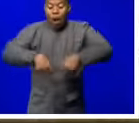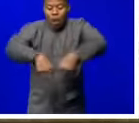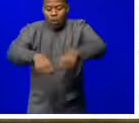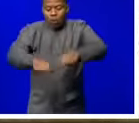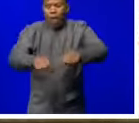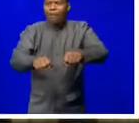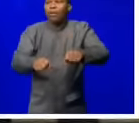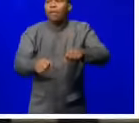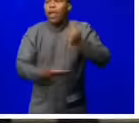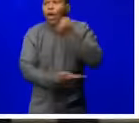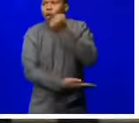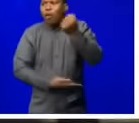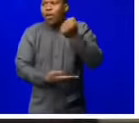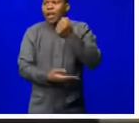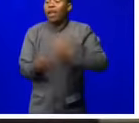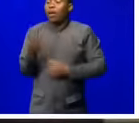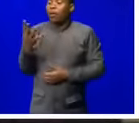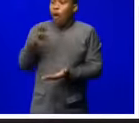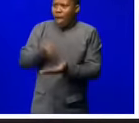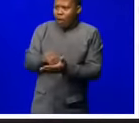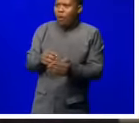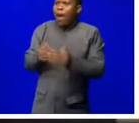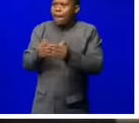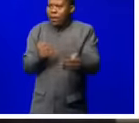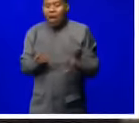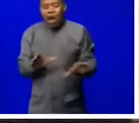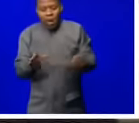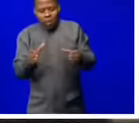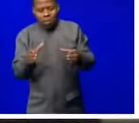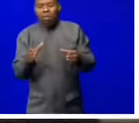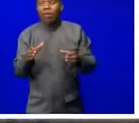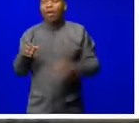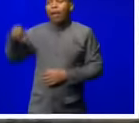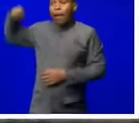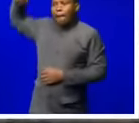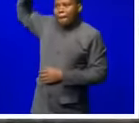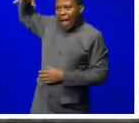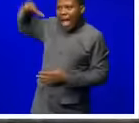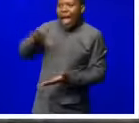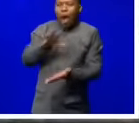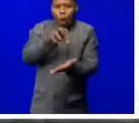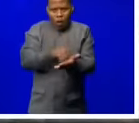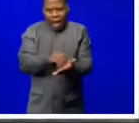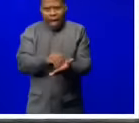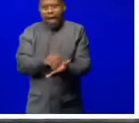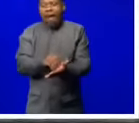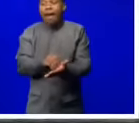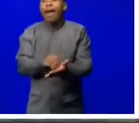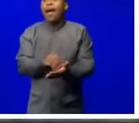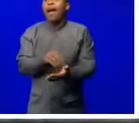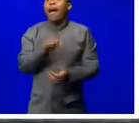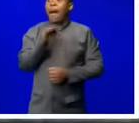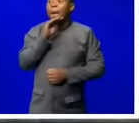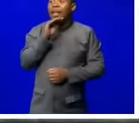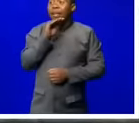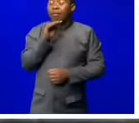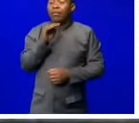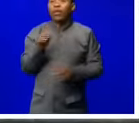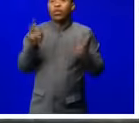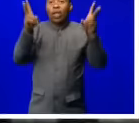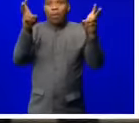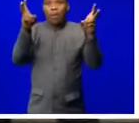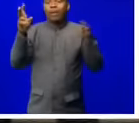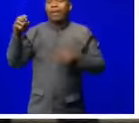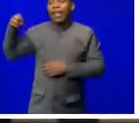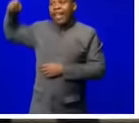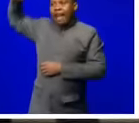engu-4 yonke le miphakathi kube khona tikimu letiphasako letisetshenzwa kukhona. Losho ukuthi ehlangothini lwagesi